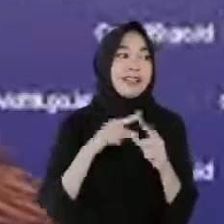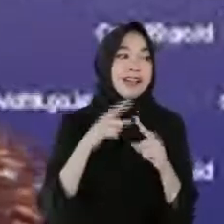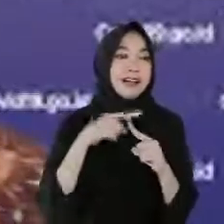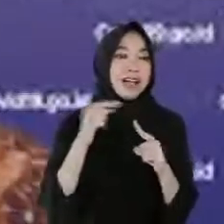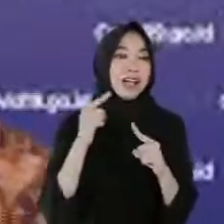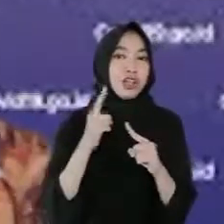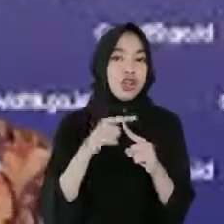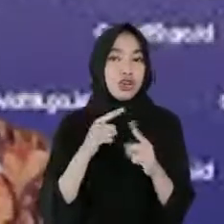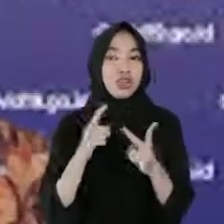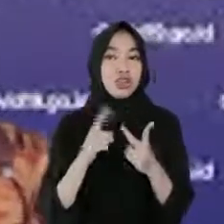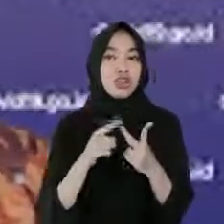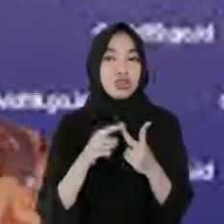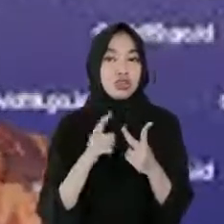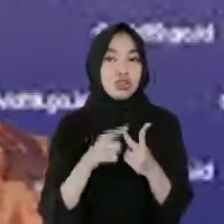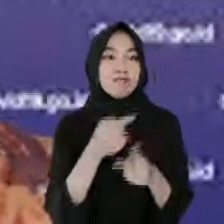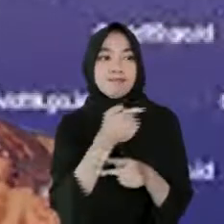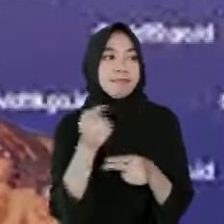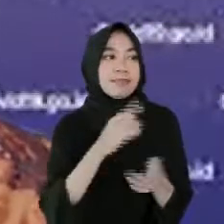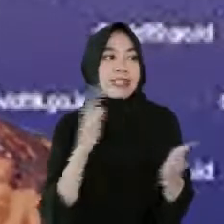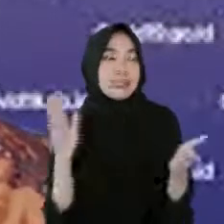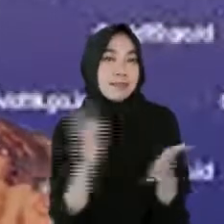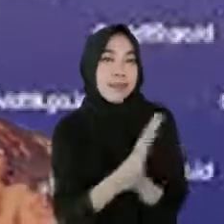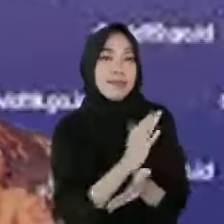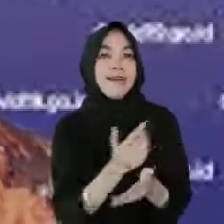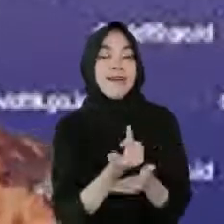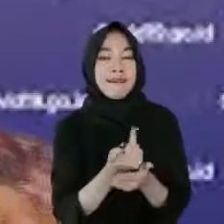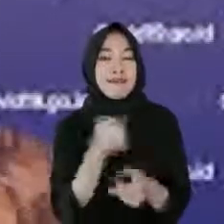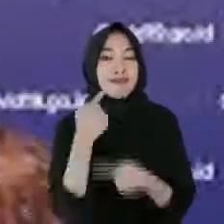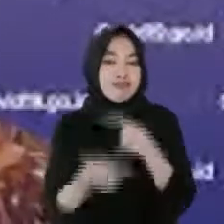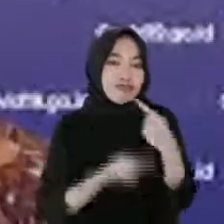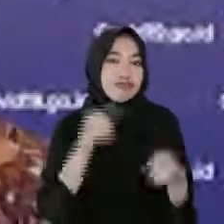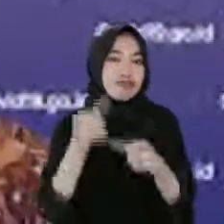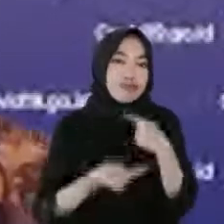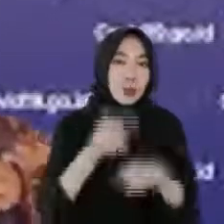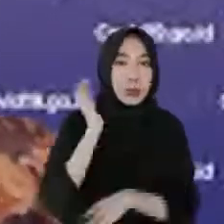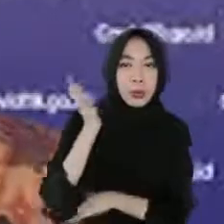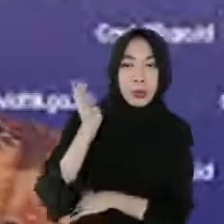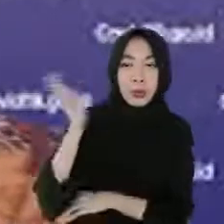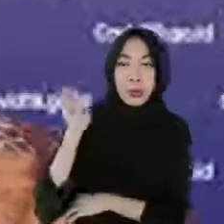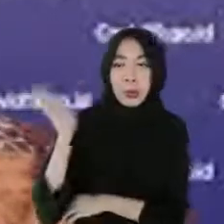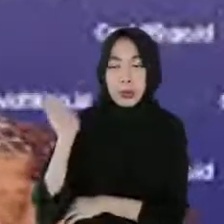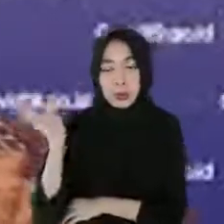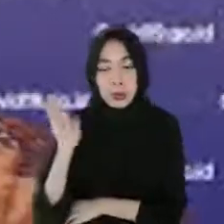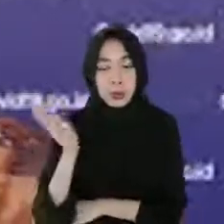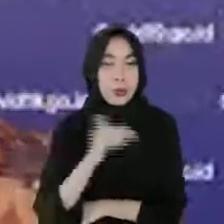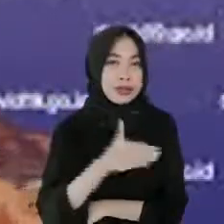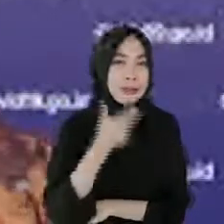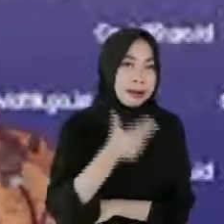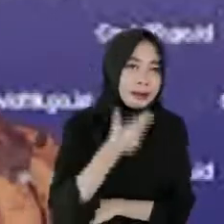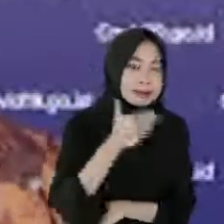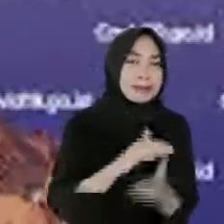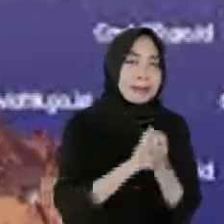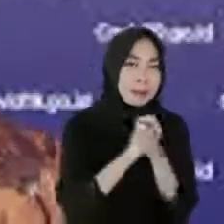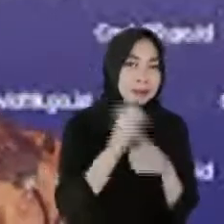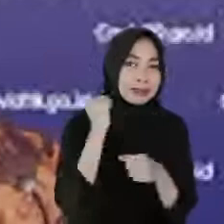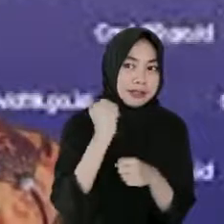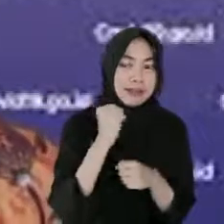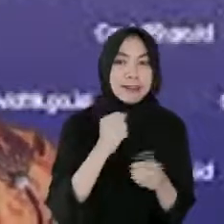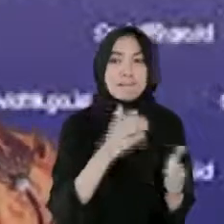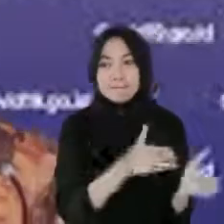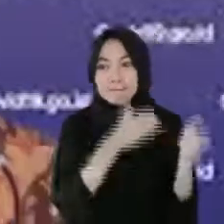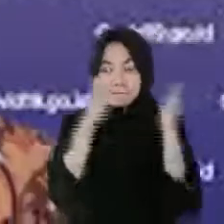Gatot S Dewa Broto untuk dan dan juga uraian yang telah disampaikan terima kasih Pak Gatot Salam sehat selalu